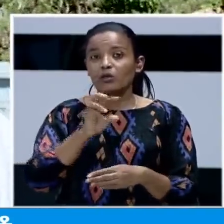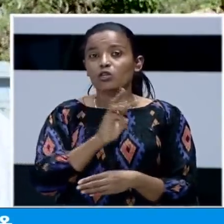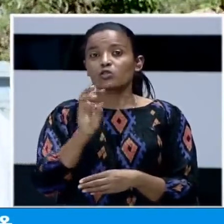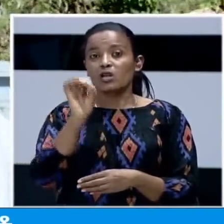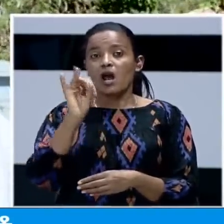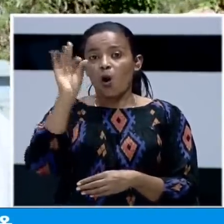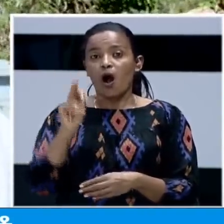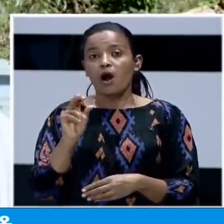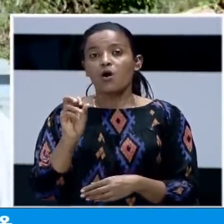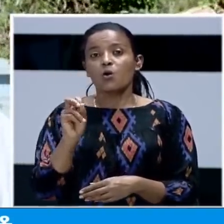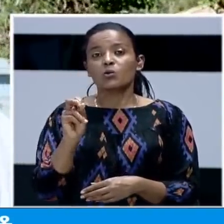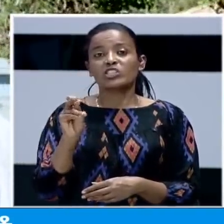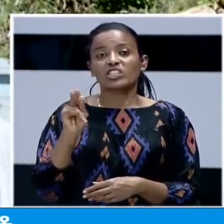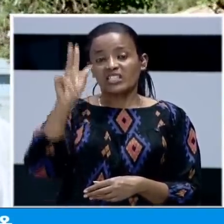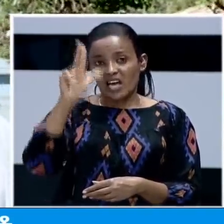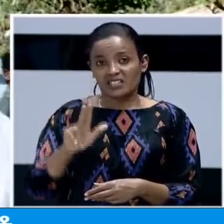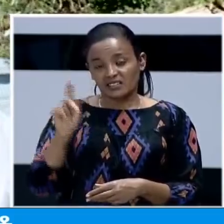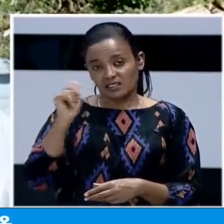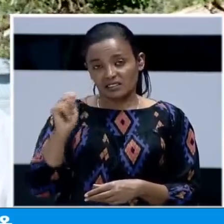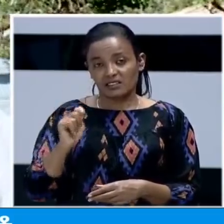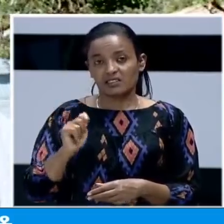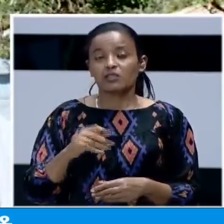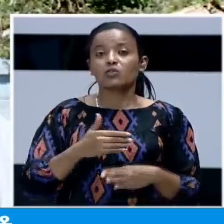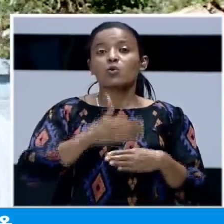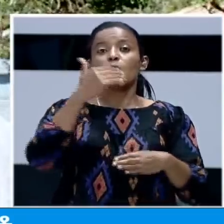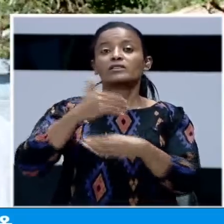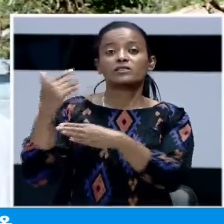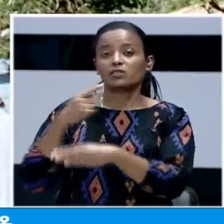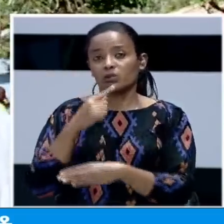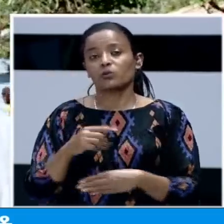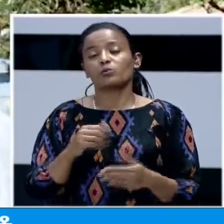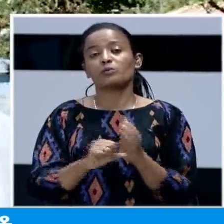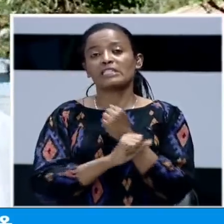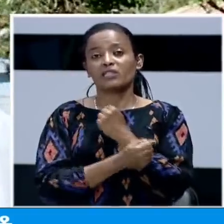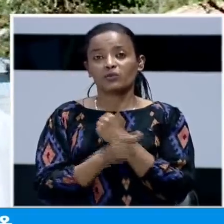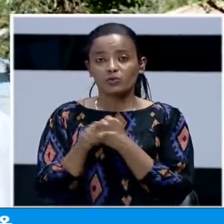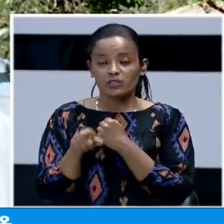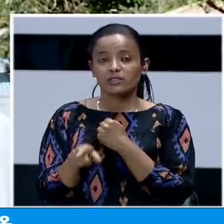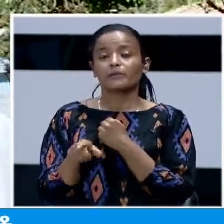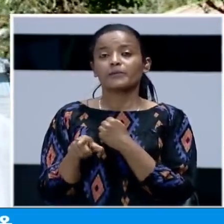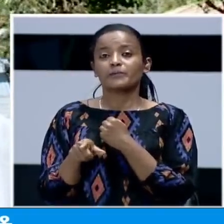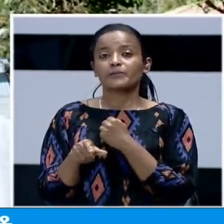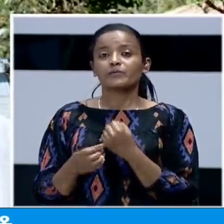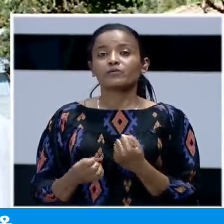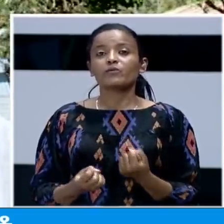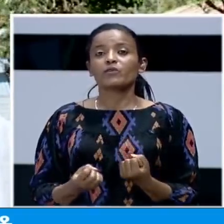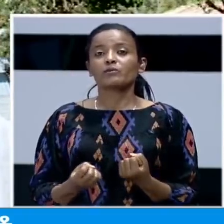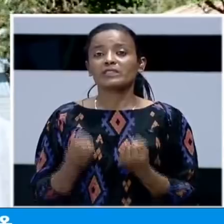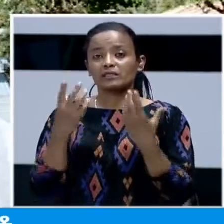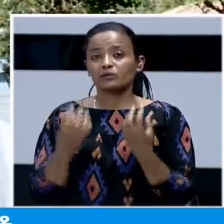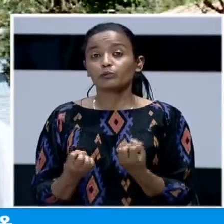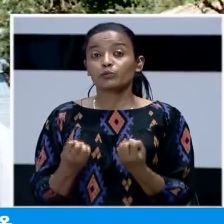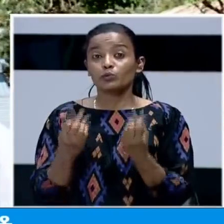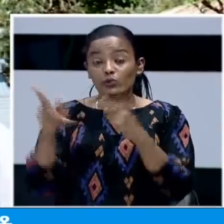بخاينا بمجا حرقون يواسن اي سلازي بمسارات زي بزو حبرات السبل اللي بركز